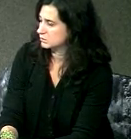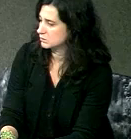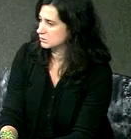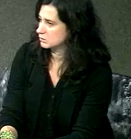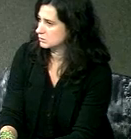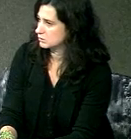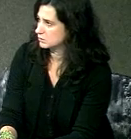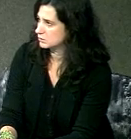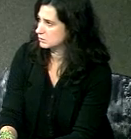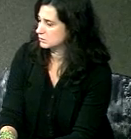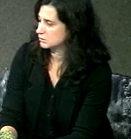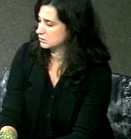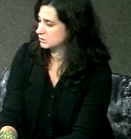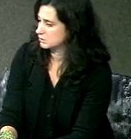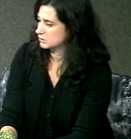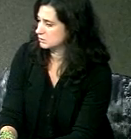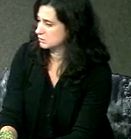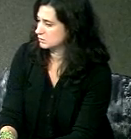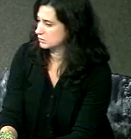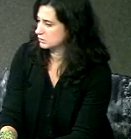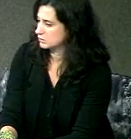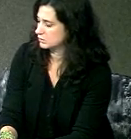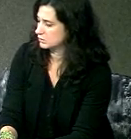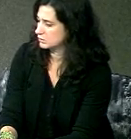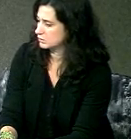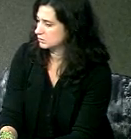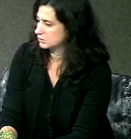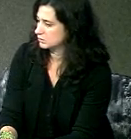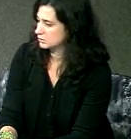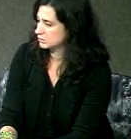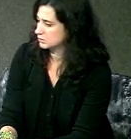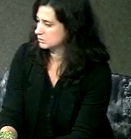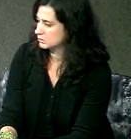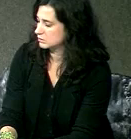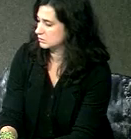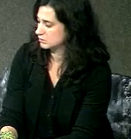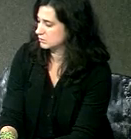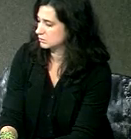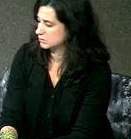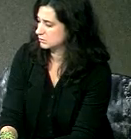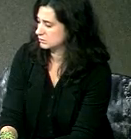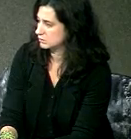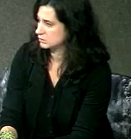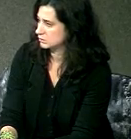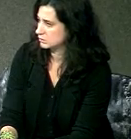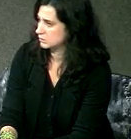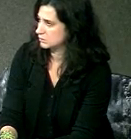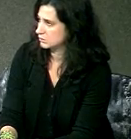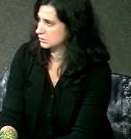qui dit avoir eu un parent qui consomme une substance, avoir eu un parent qui soit allé en